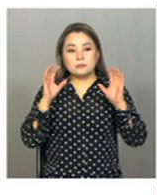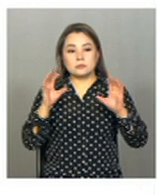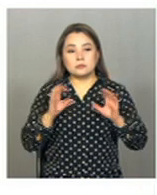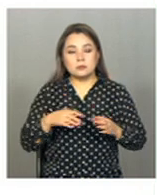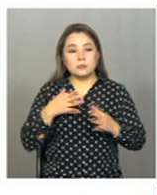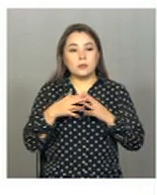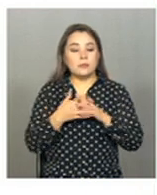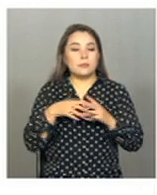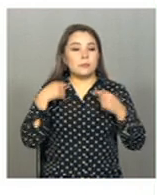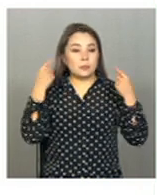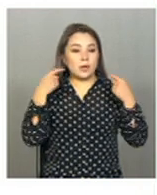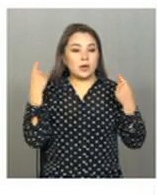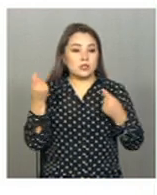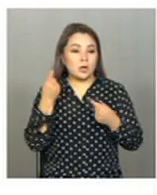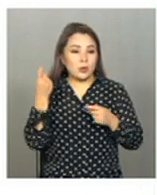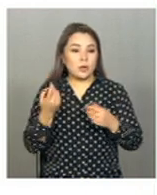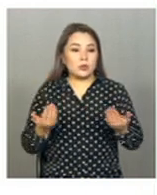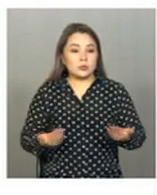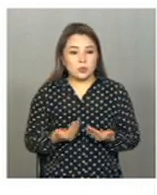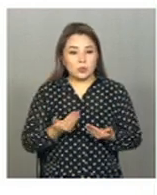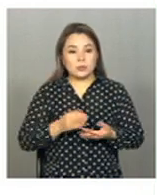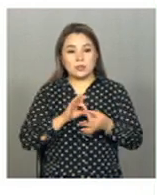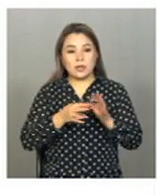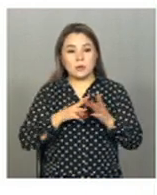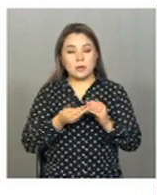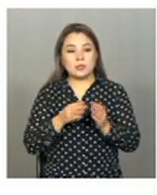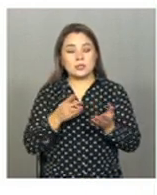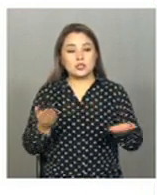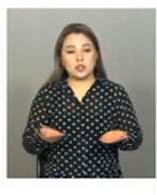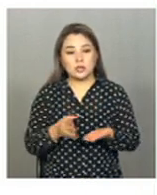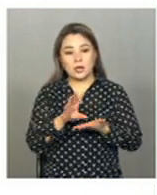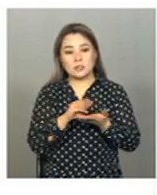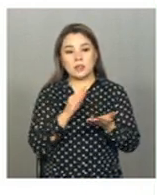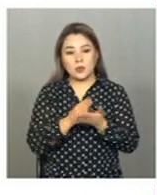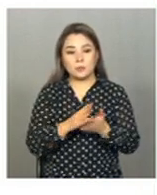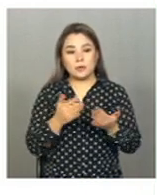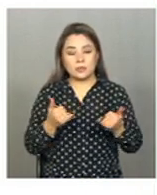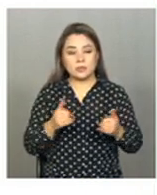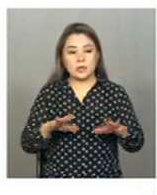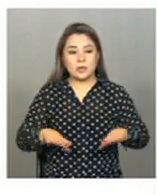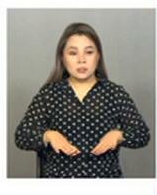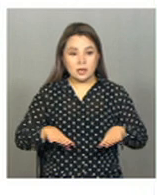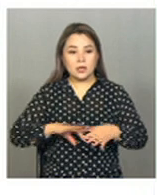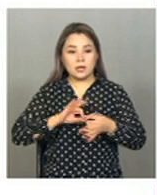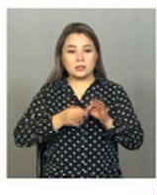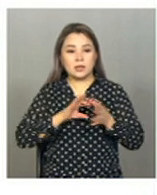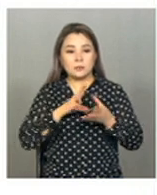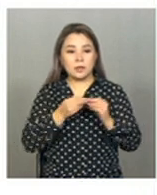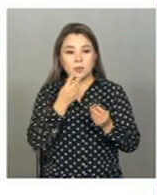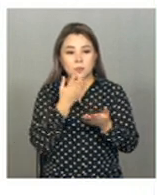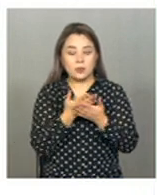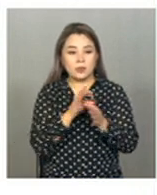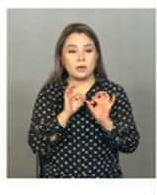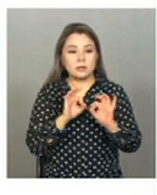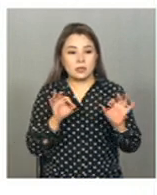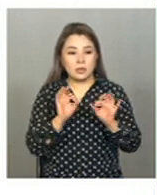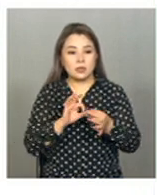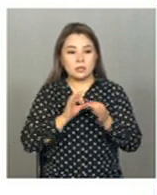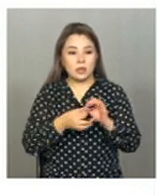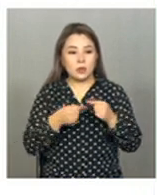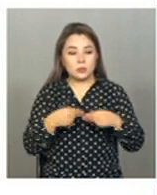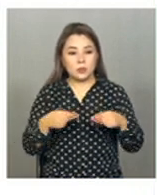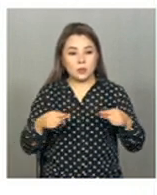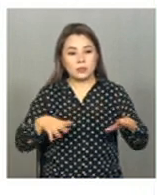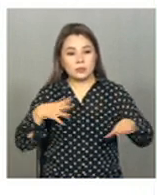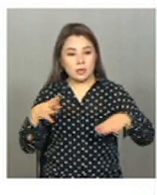байланысты тұрмыс тіршілігінен алады. Ат құлағында ойнап өнер көрсету, айтар ойды ыммен білдіріп, түрлі дене